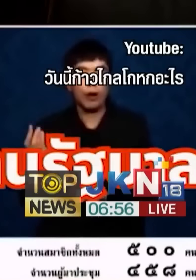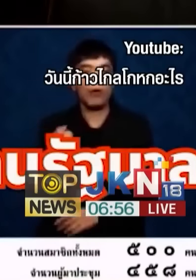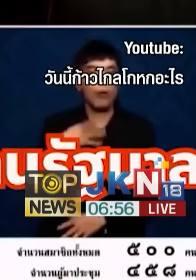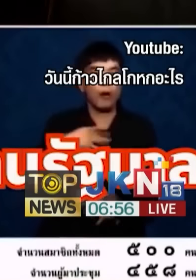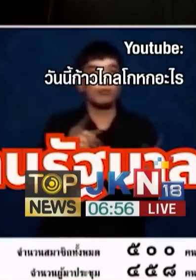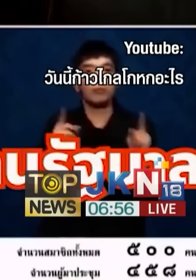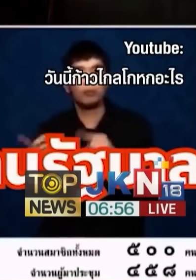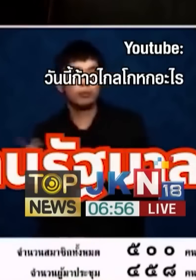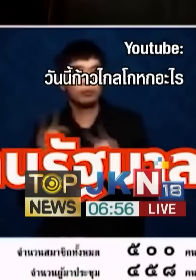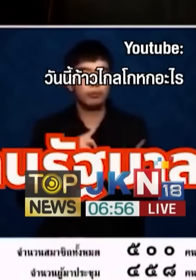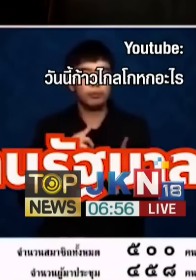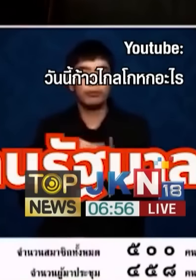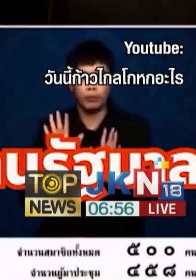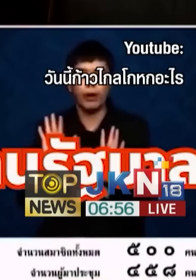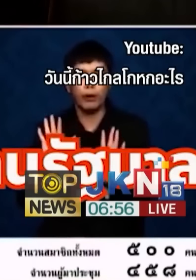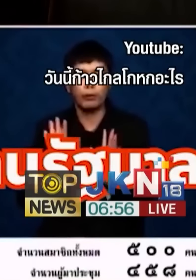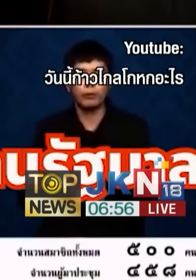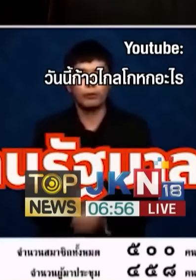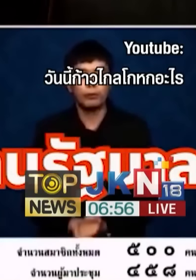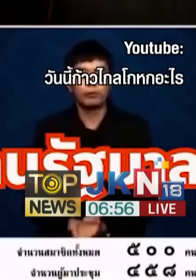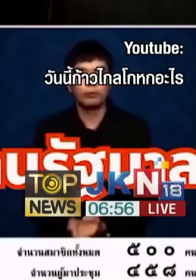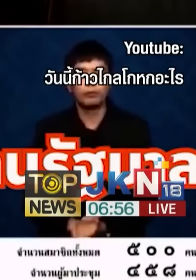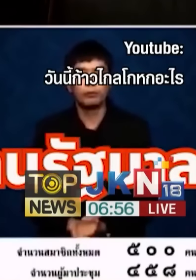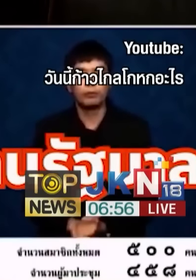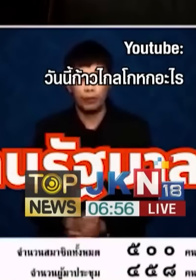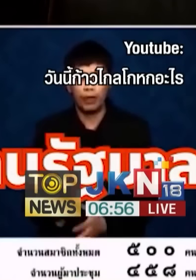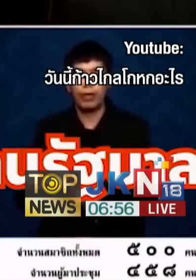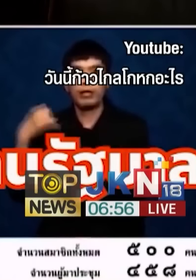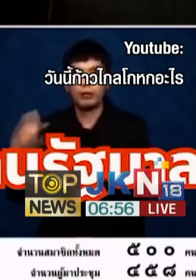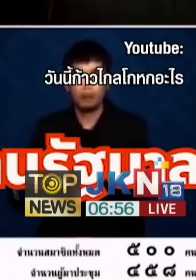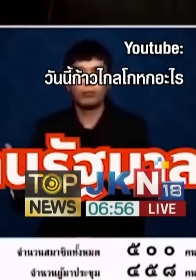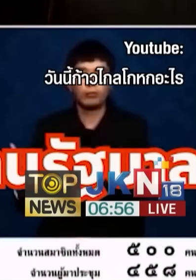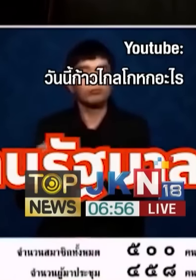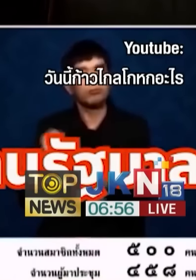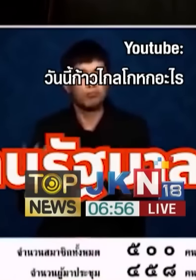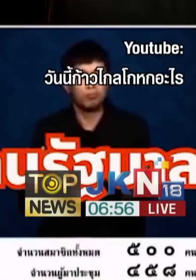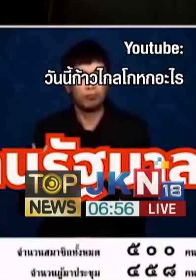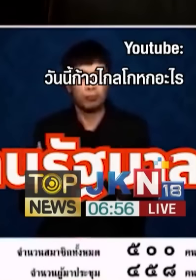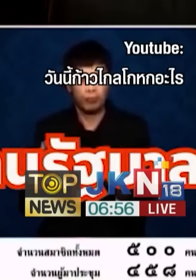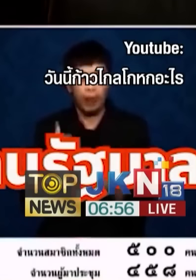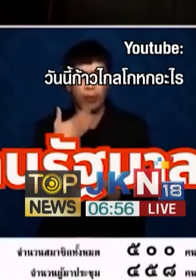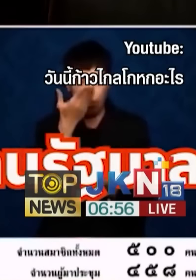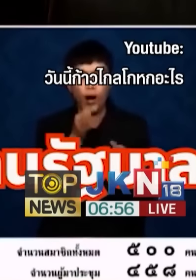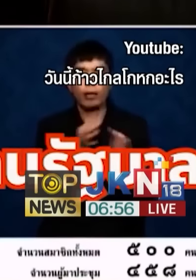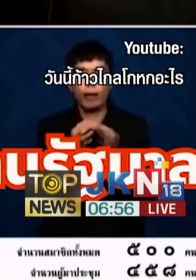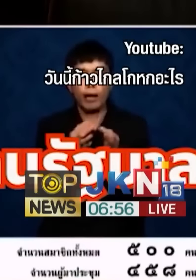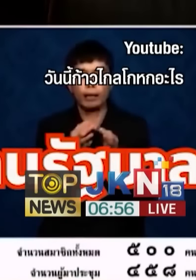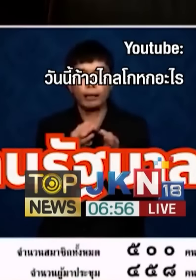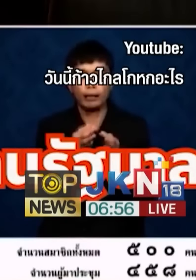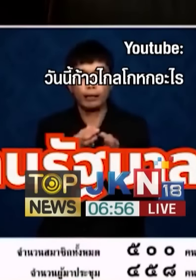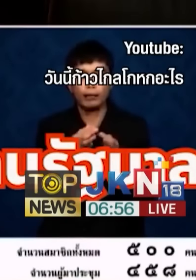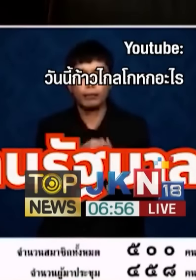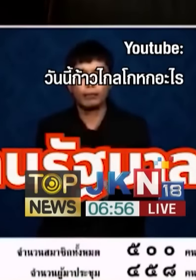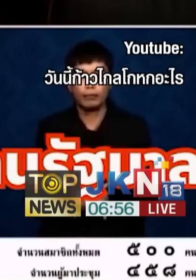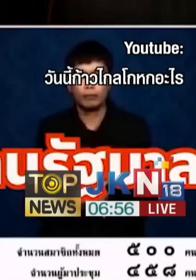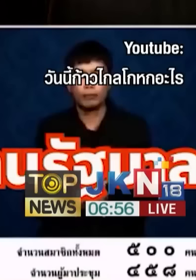ม เอาละผมเข้าใจว่า ใช้สิทธิ์พาดจริงๆบ้าง เพื่อให้เขาจะได้จบท่านจะได้จบ ท่านประธานครับ ผมคิดว่าผมขออธิบายผ่านท่านประธานอย่